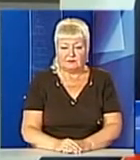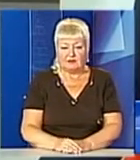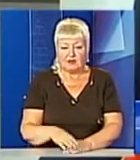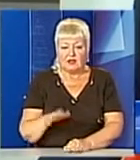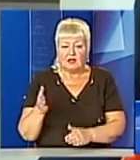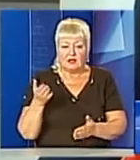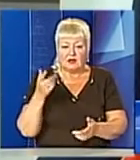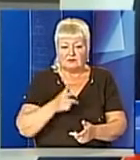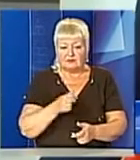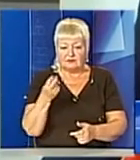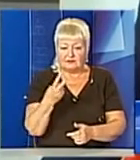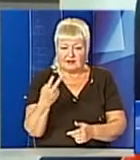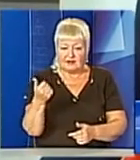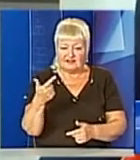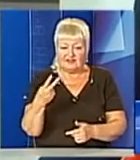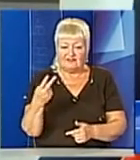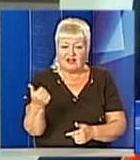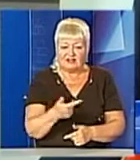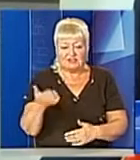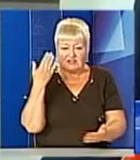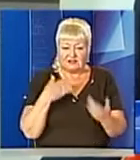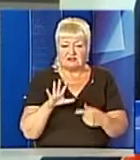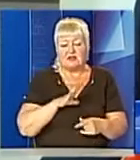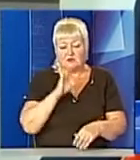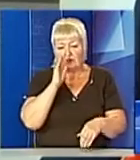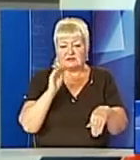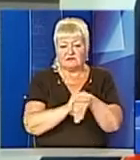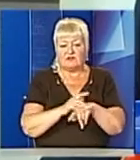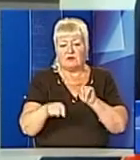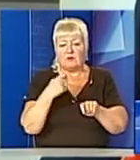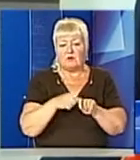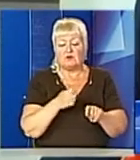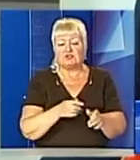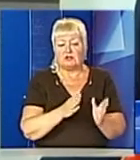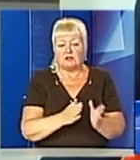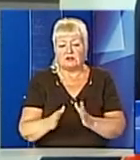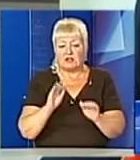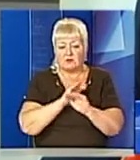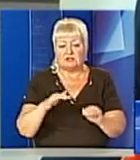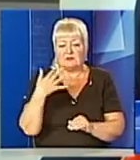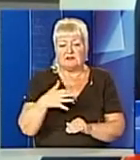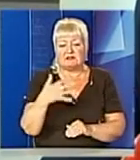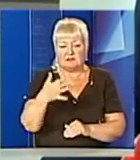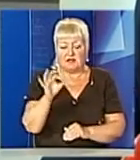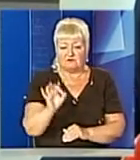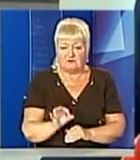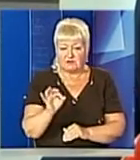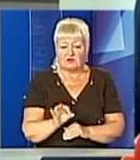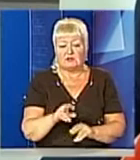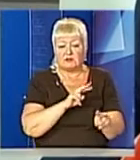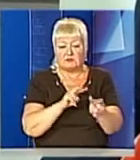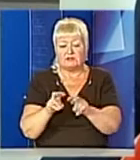Позаминулого тижня ми зафіксували збільшення кількості порушень режиму тиші на понад 55%. Спостерігачі і надалі фіксують